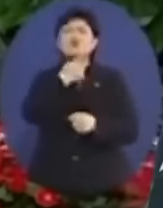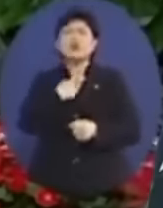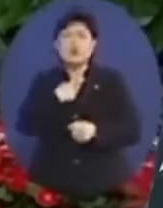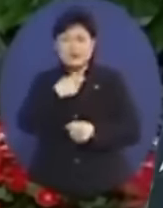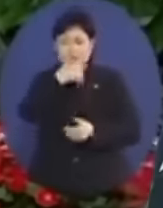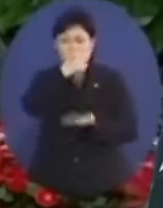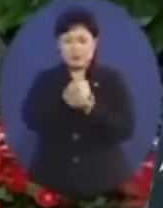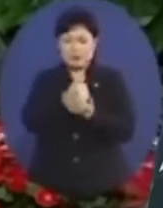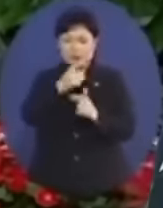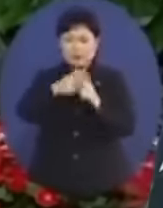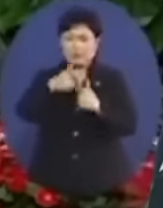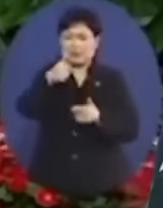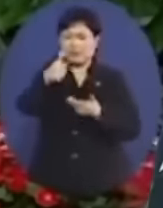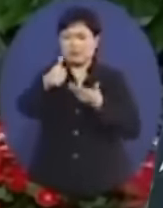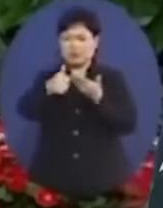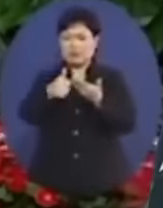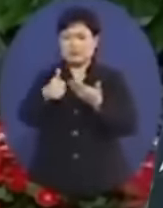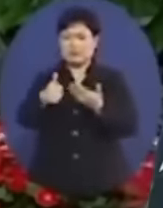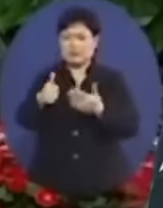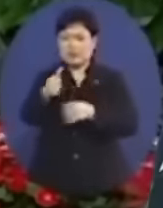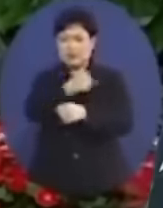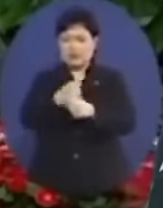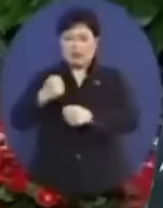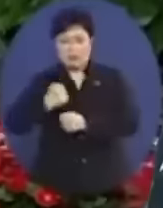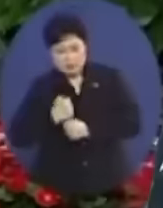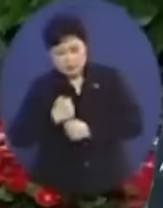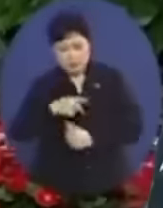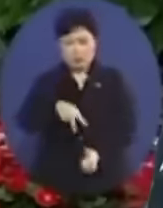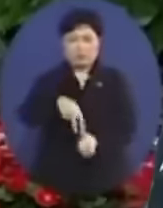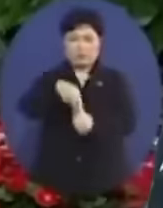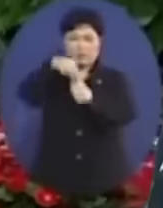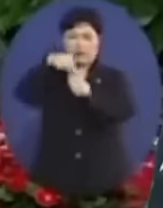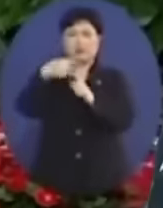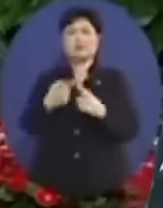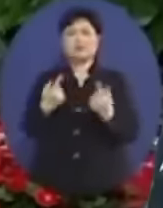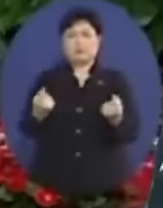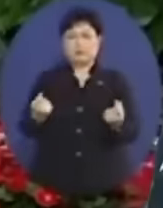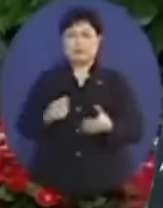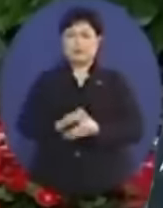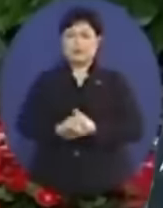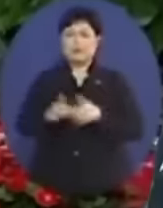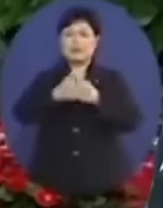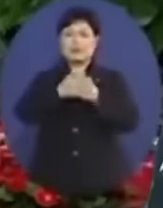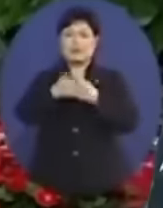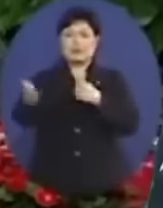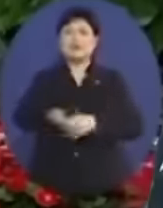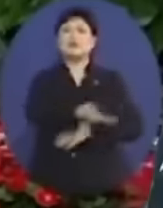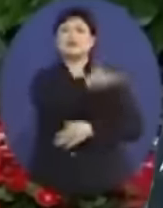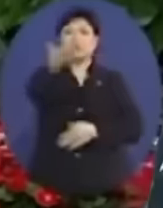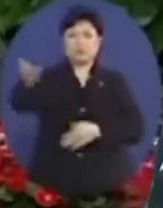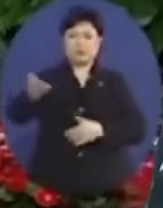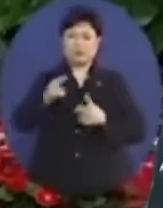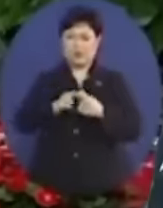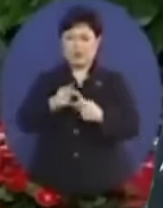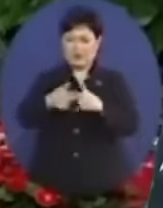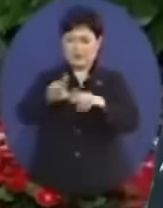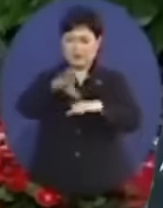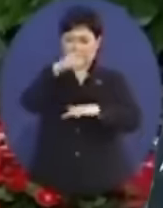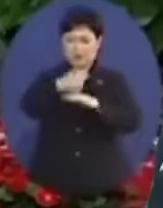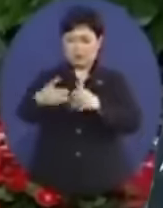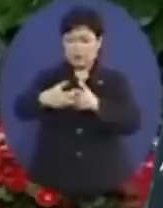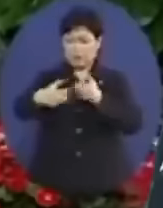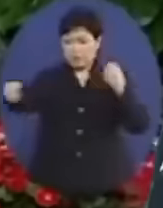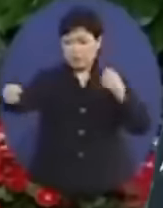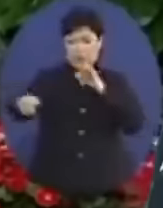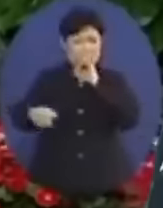예수님이 십자가에 어지고 매달리 것입니다 그러므로 여러분과 예수 그리스도가 분리할 려야